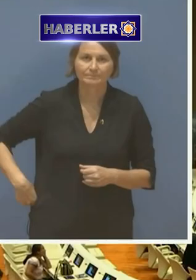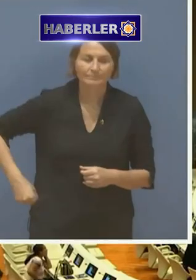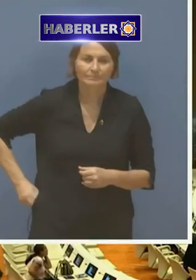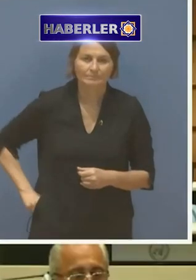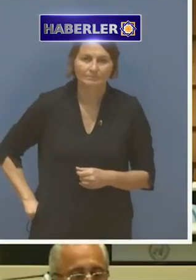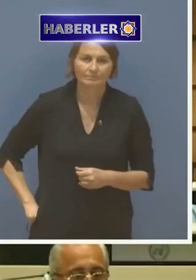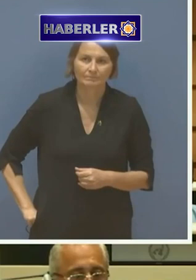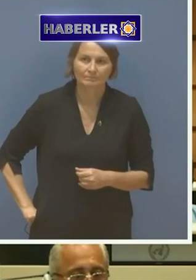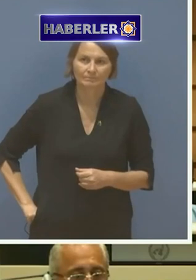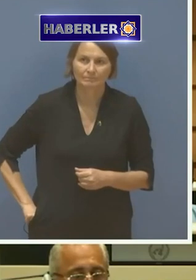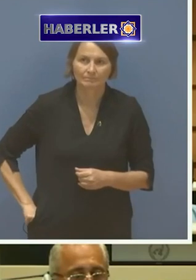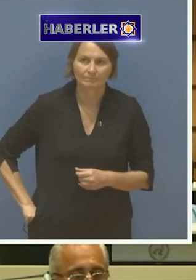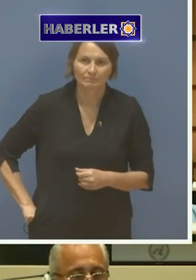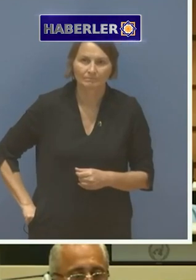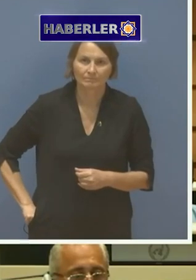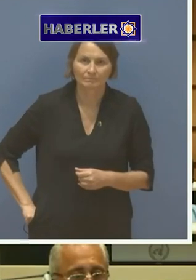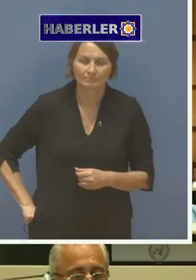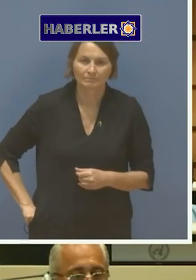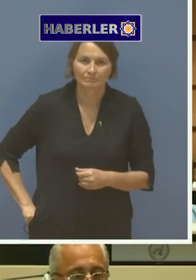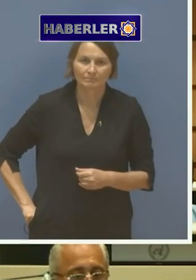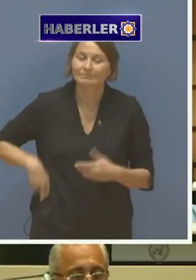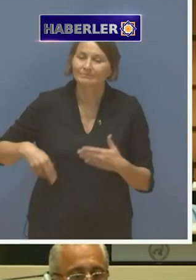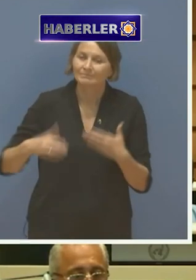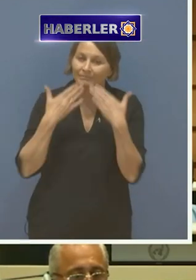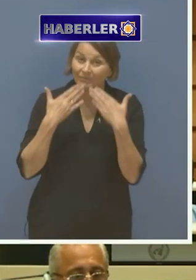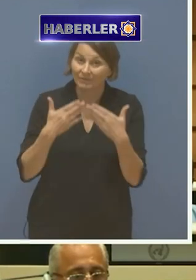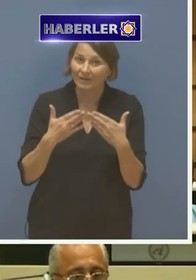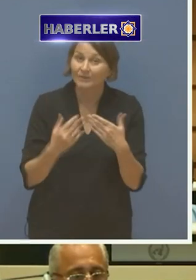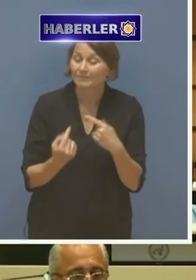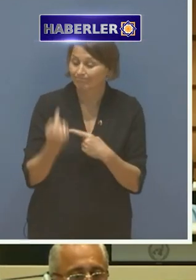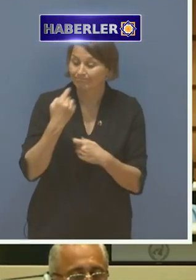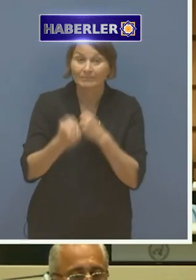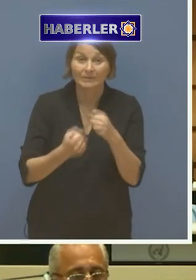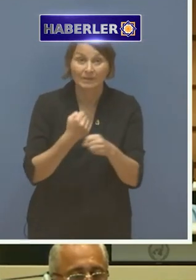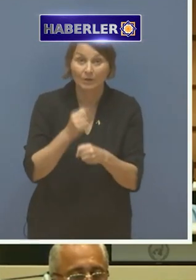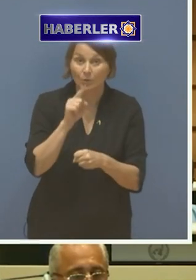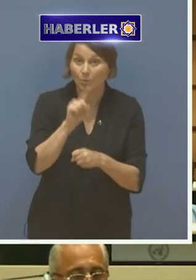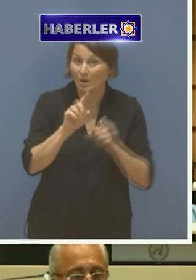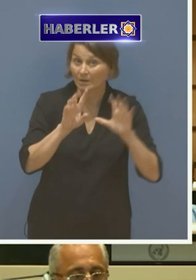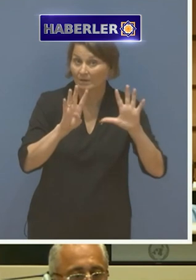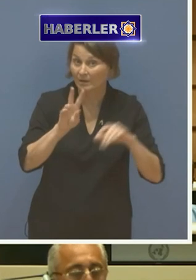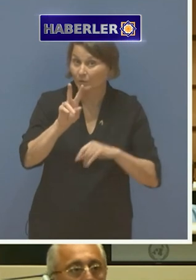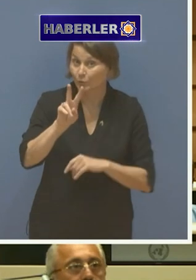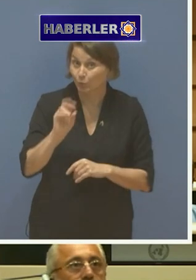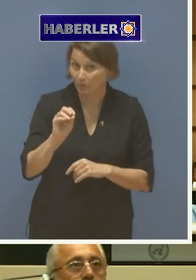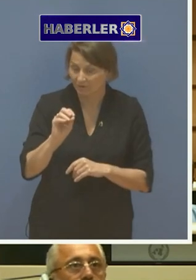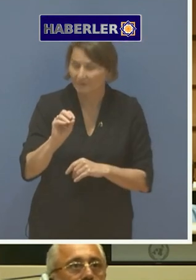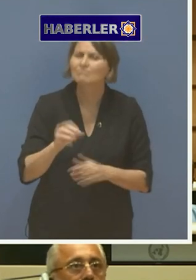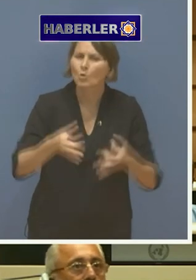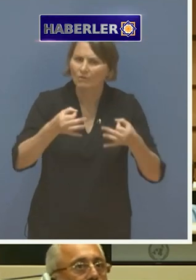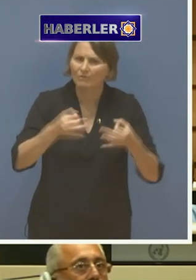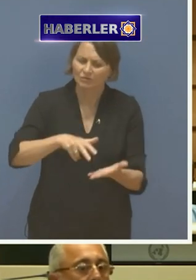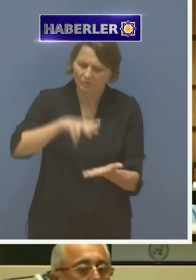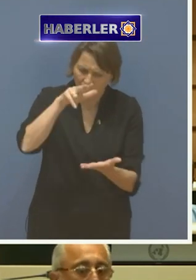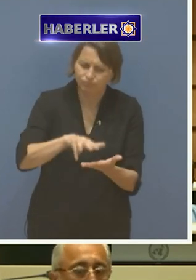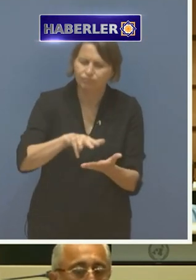biridir. Milletler Cemiyeti 1. Meclisi'nde Ermeni sorunu gündeme geldi ve meclis 1920'deki 9.